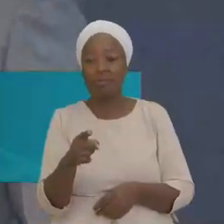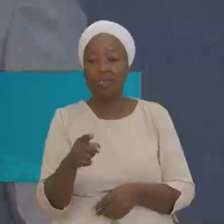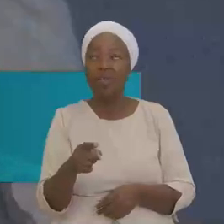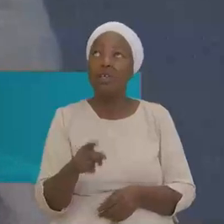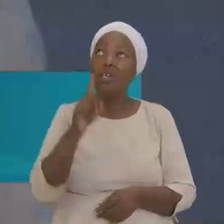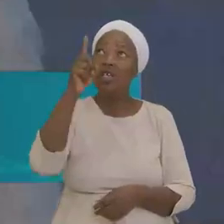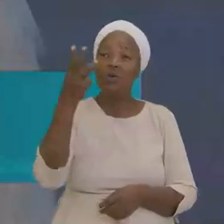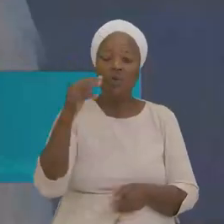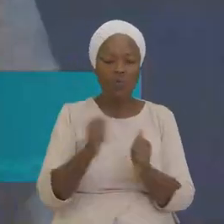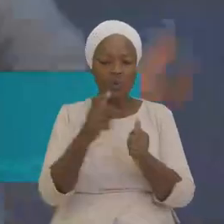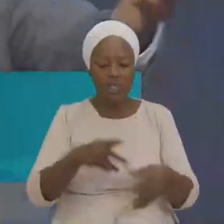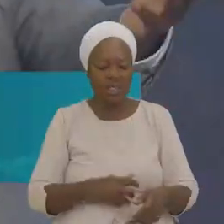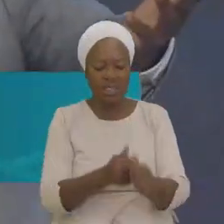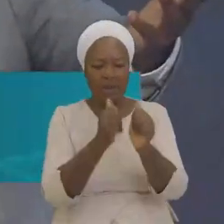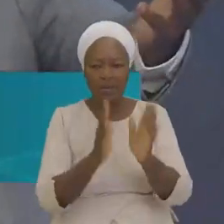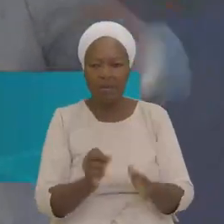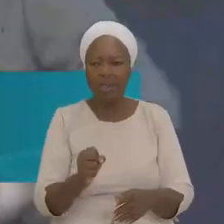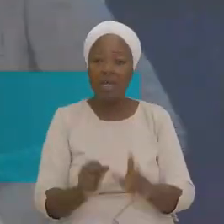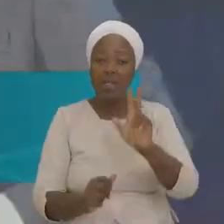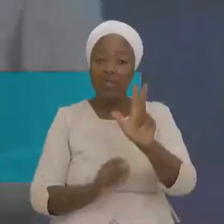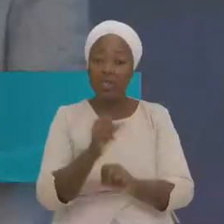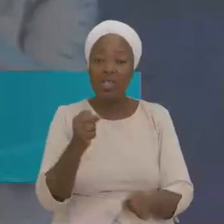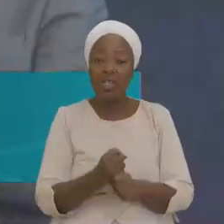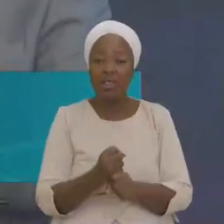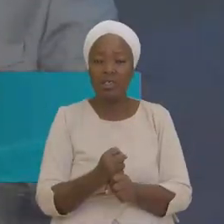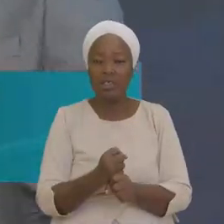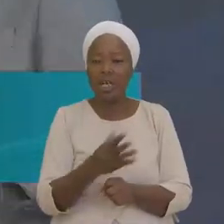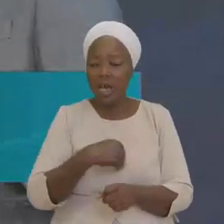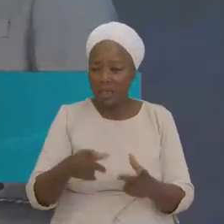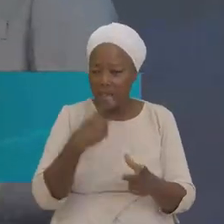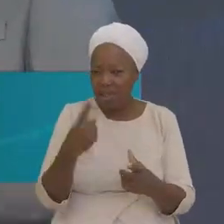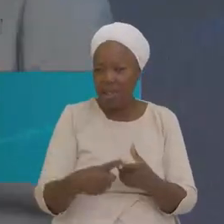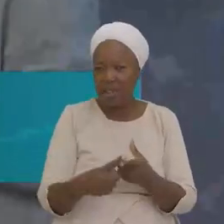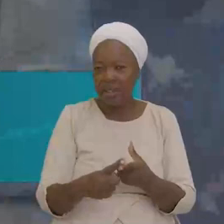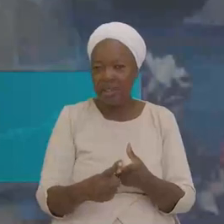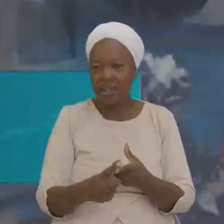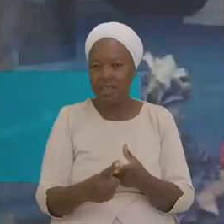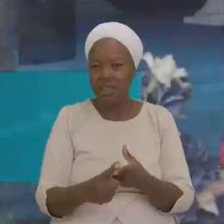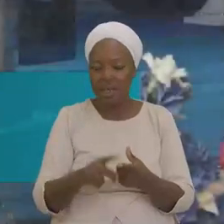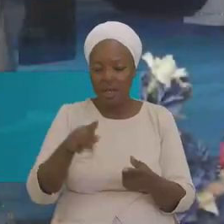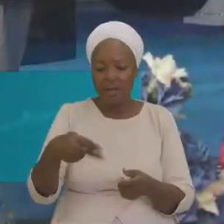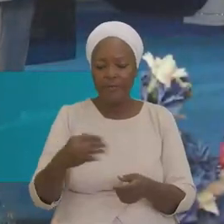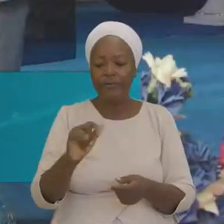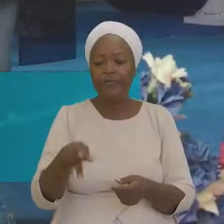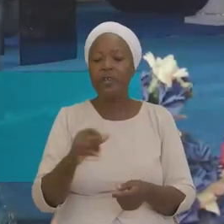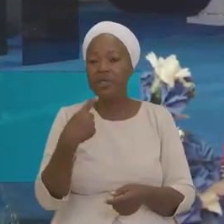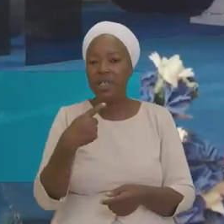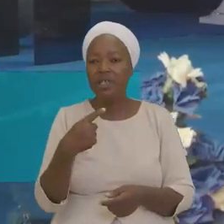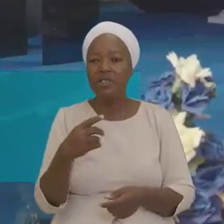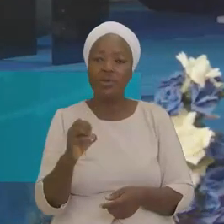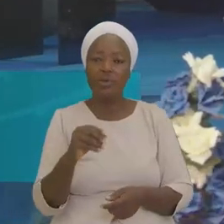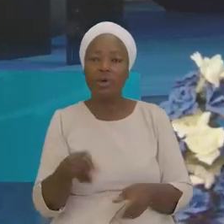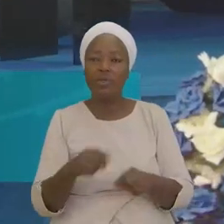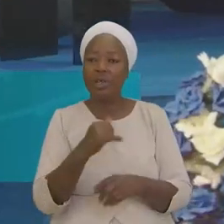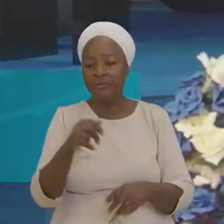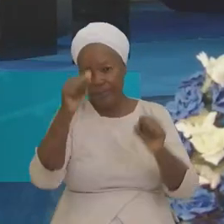Que cela ne te surprenne pas. Il était avec les disciples pendant 3 ans. Alors, Philippe